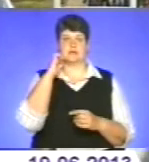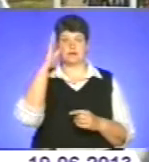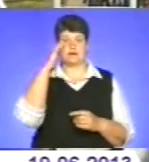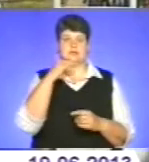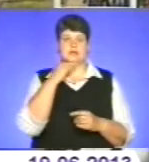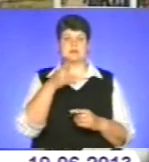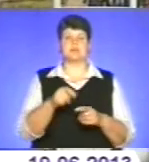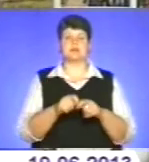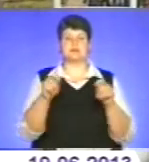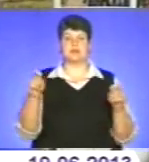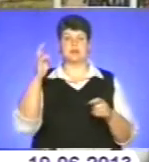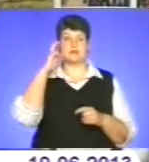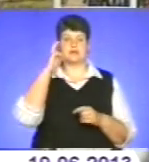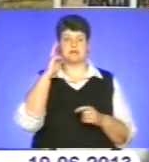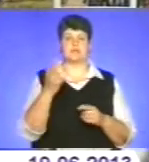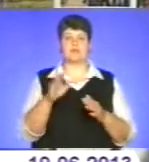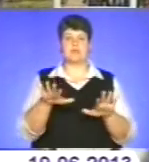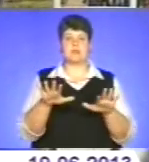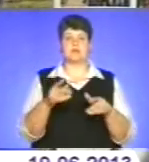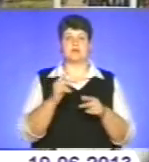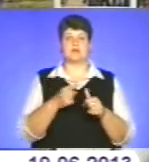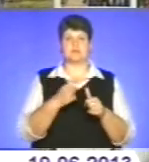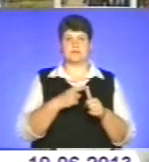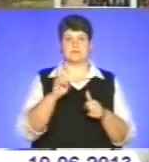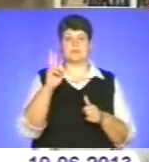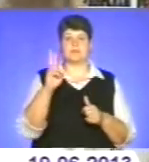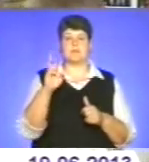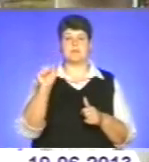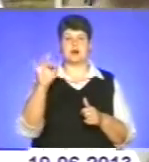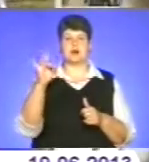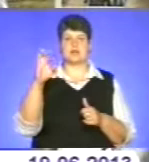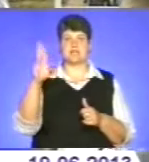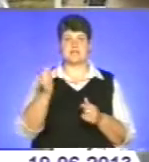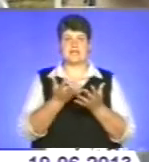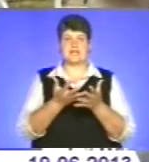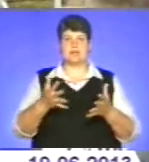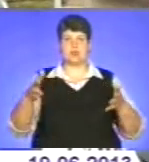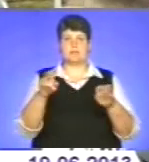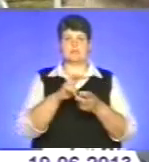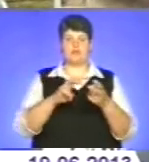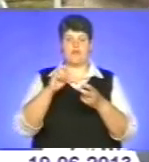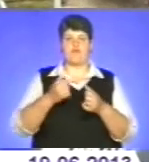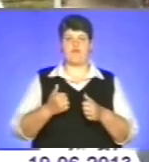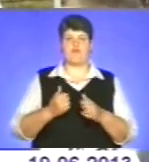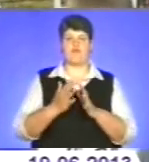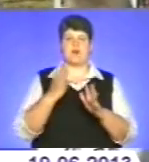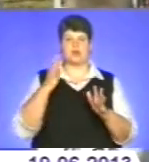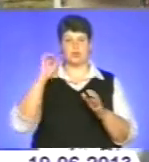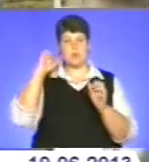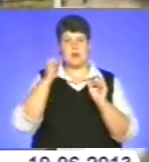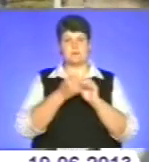в місце, яке отримало назву Баришівський котел, поискову вахту пам'яті, присвячену початку